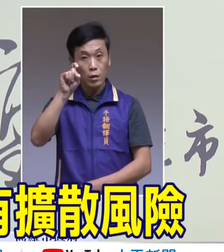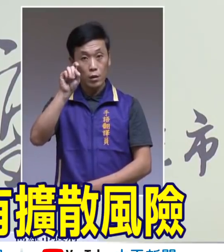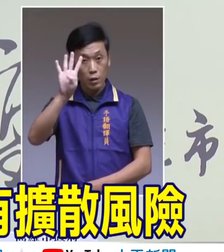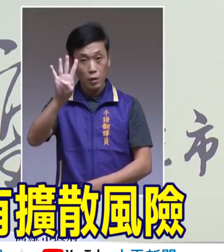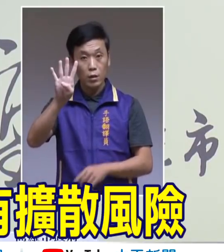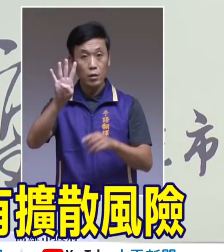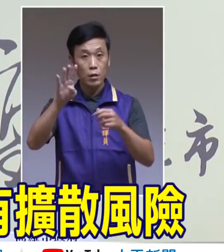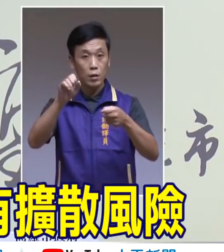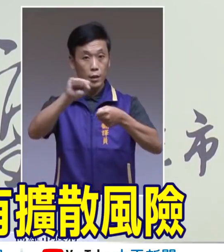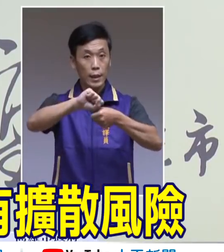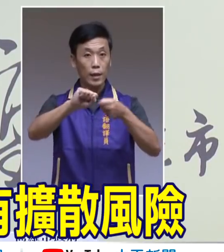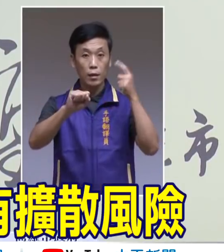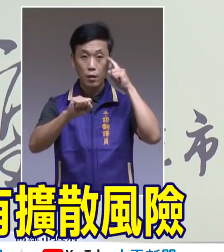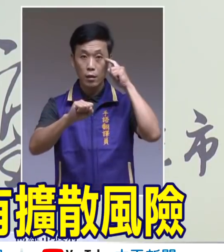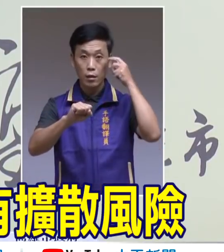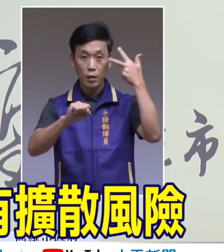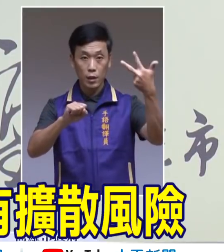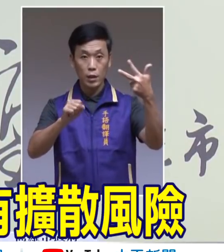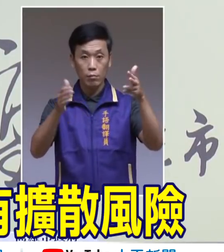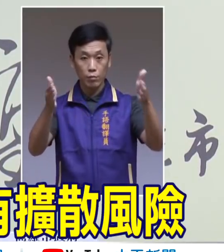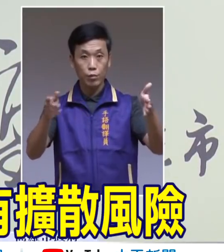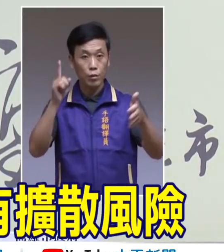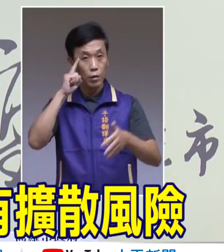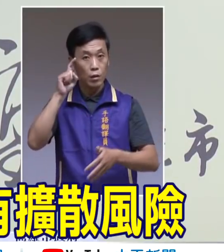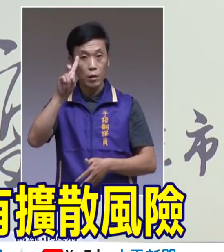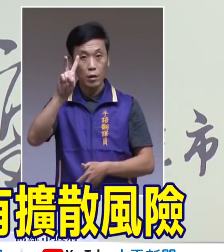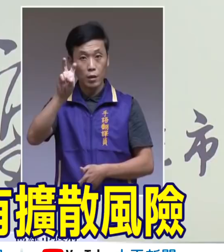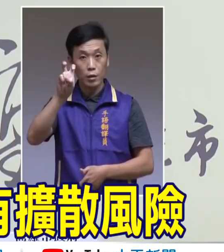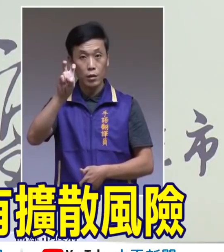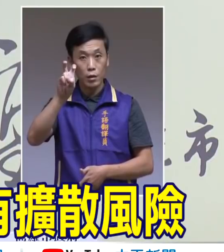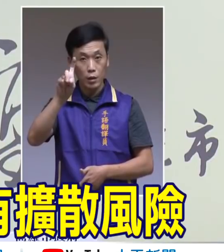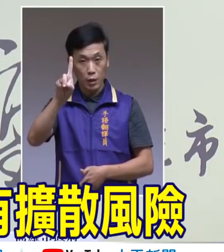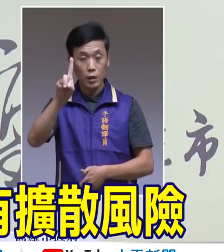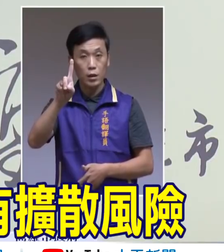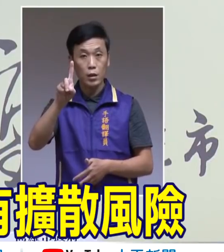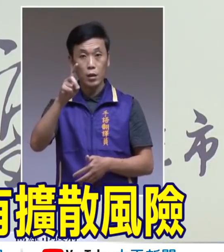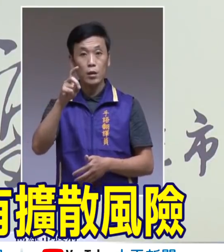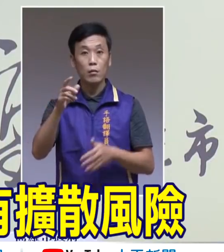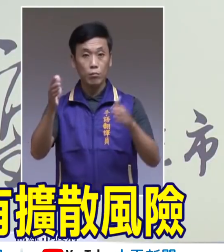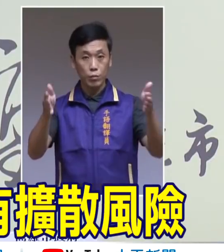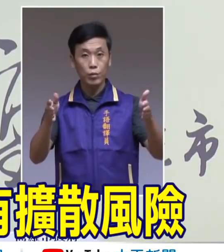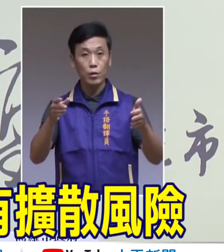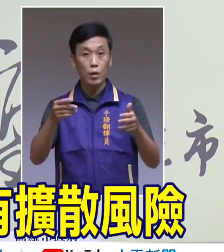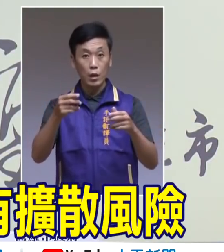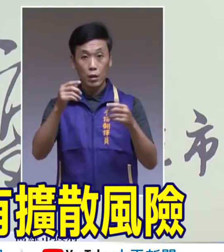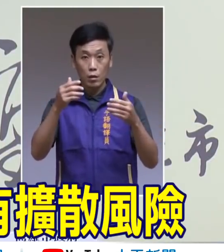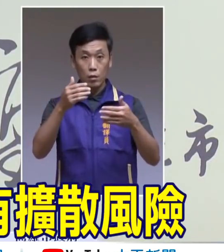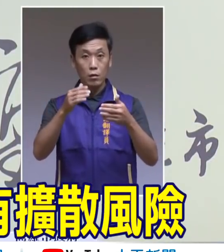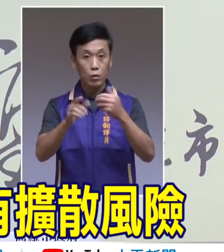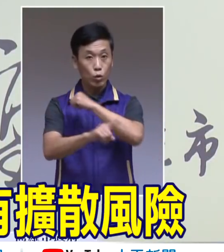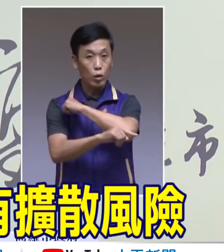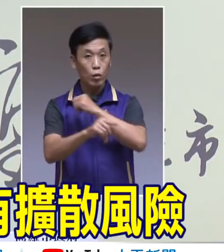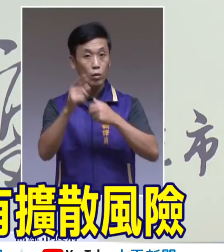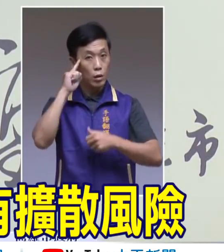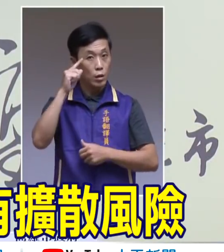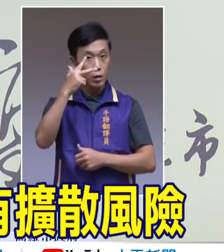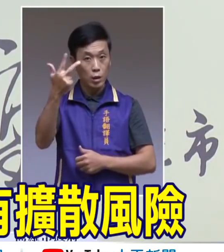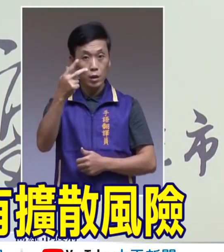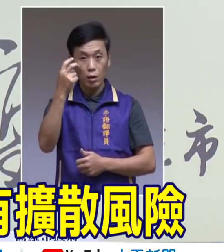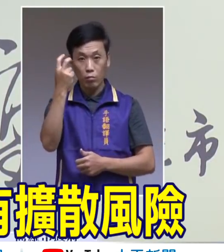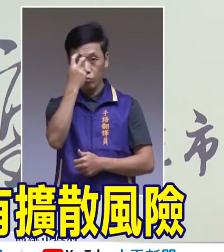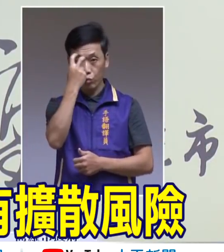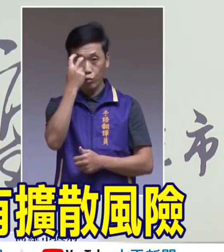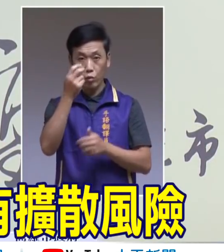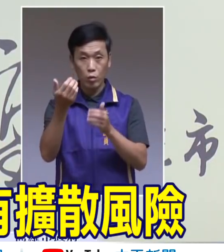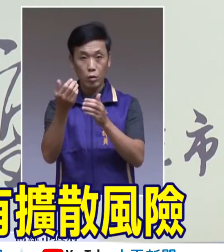21天7天的这个观察期，那这个7天的观察期也是我们的准备期，好，所以我们大概也盘点